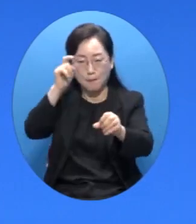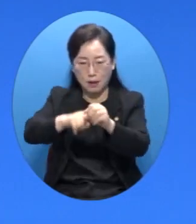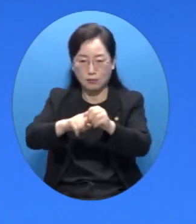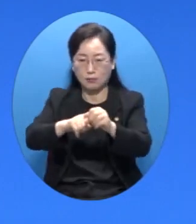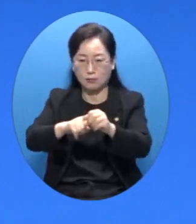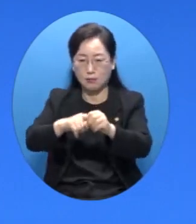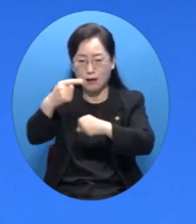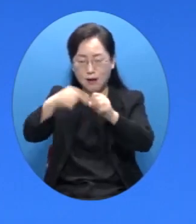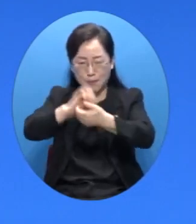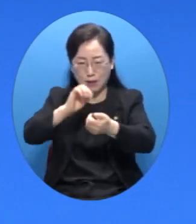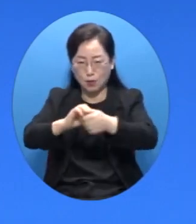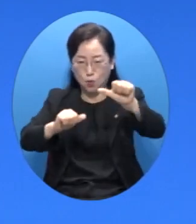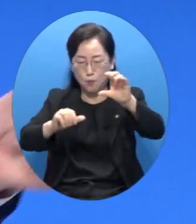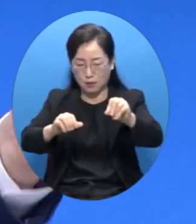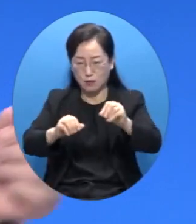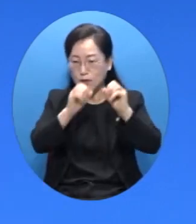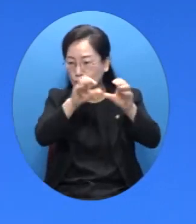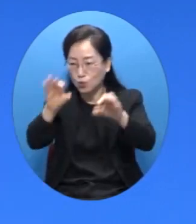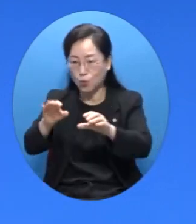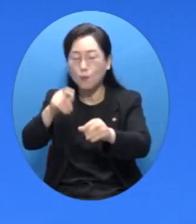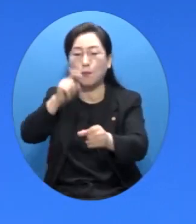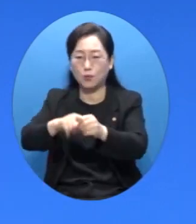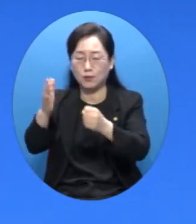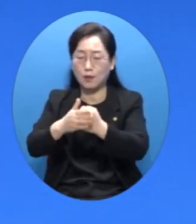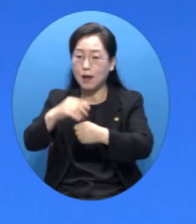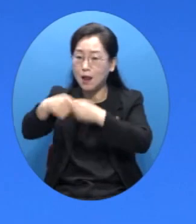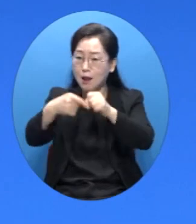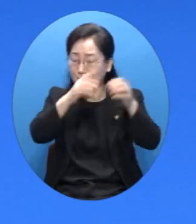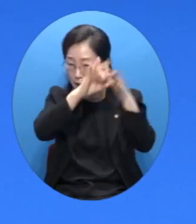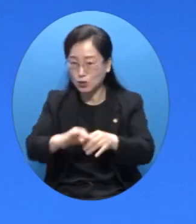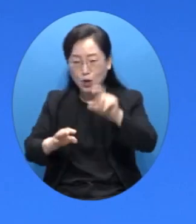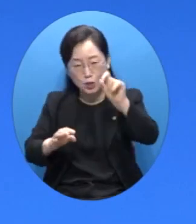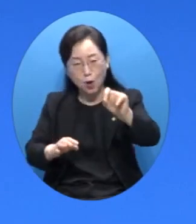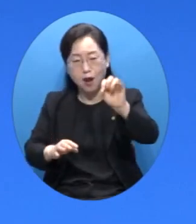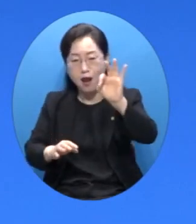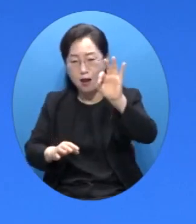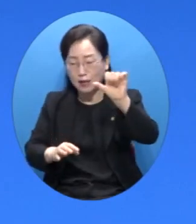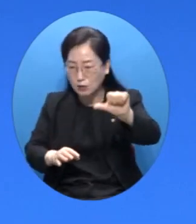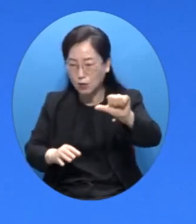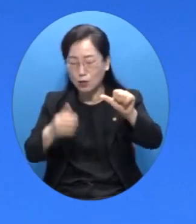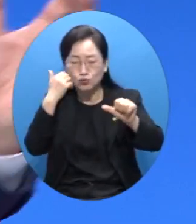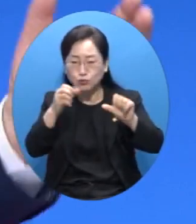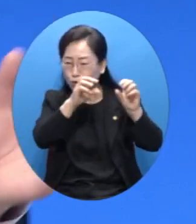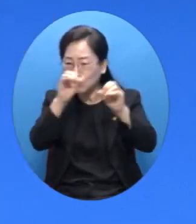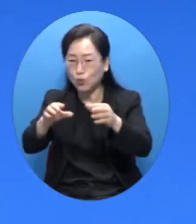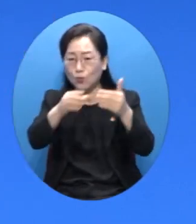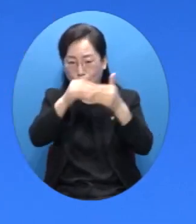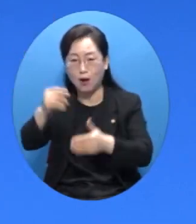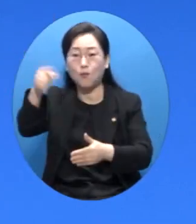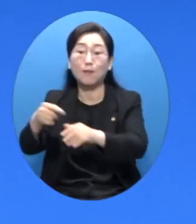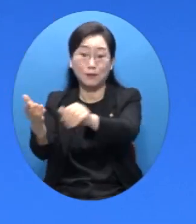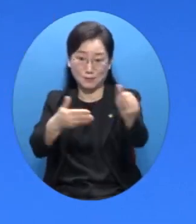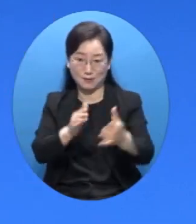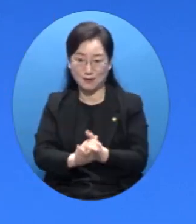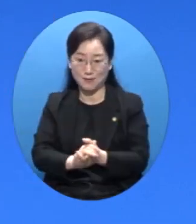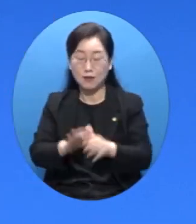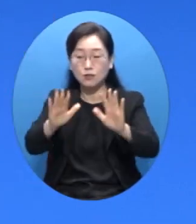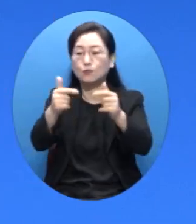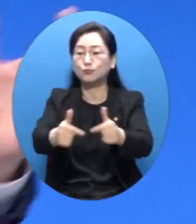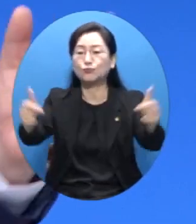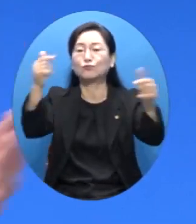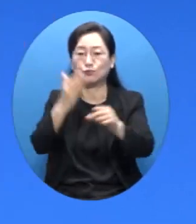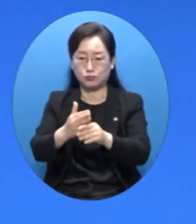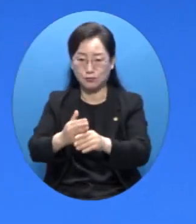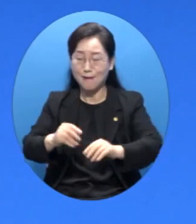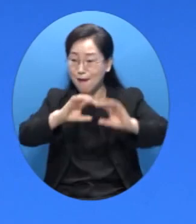기울여서 1년에 10명, 100명, 1000명을 전도해서 주님께로 데려오시길 주님으로 축원합니다. 놀란 붕의 역사가 일어나고 있습니다.